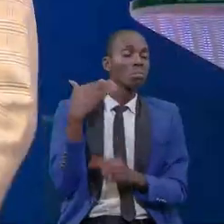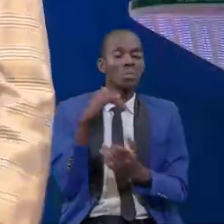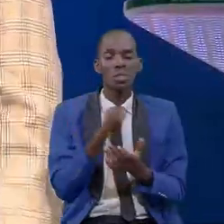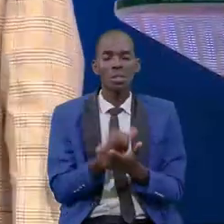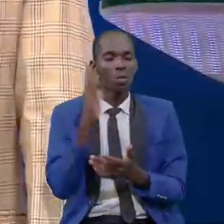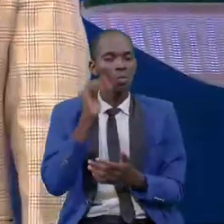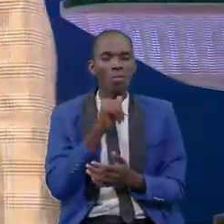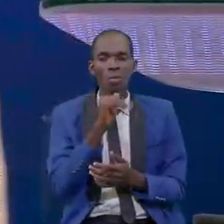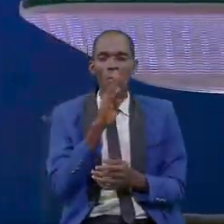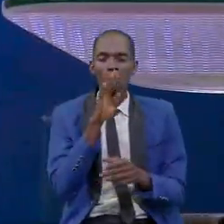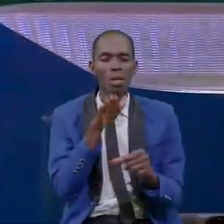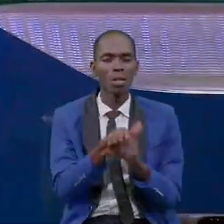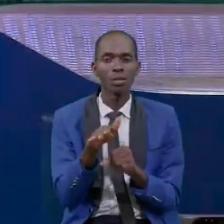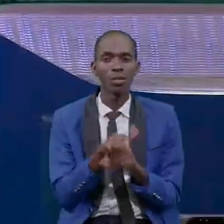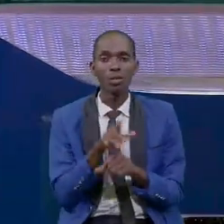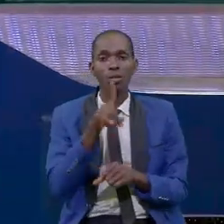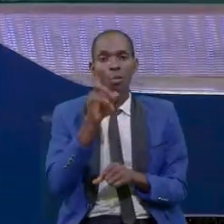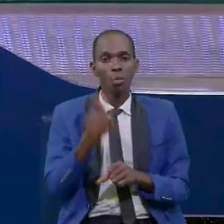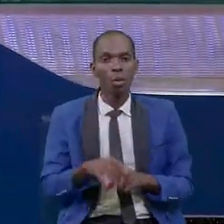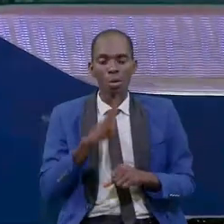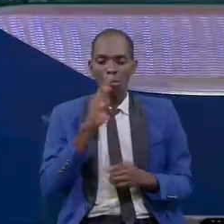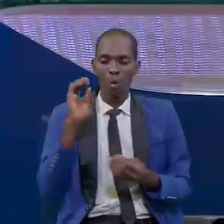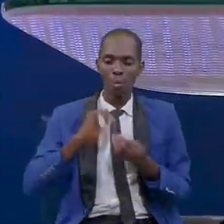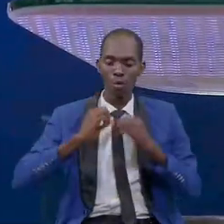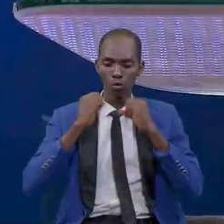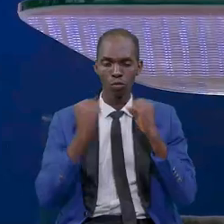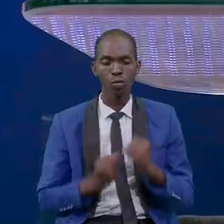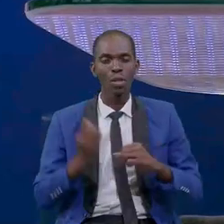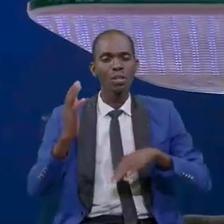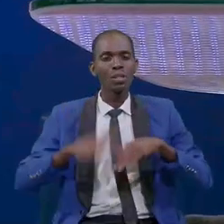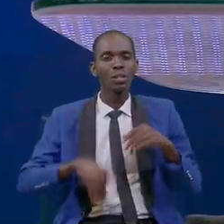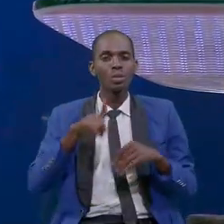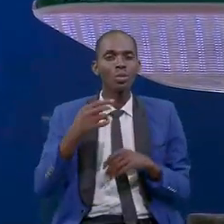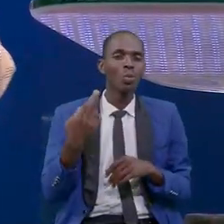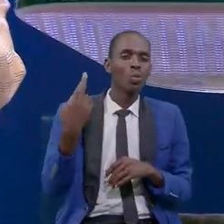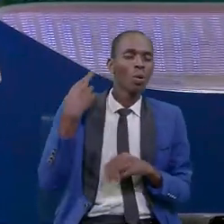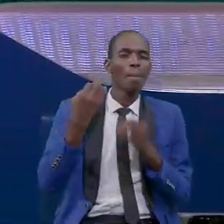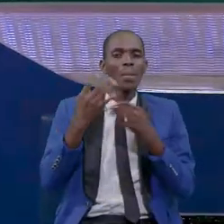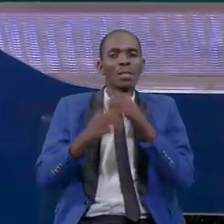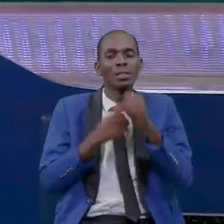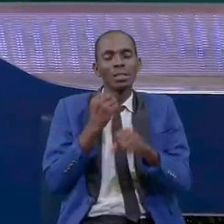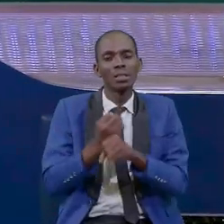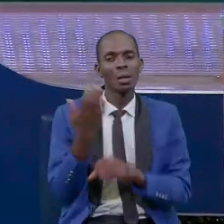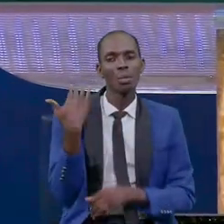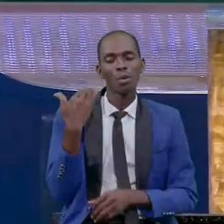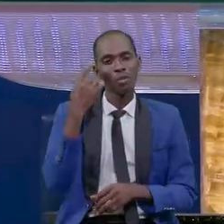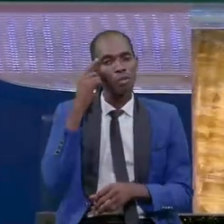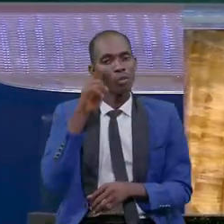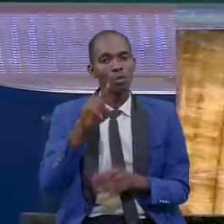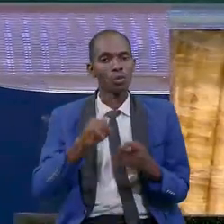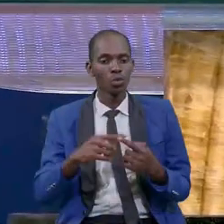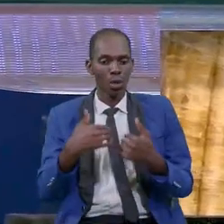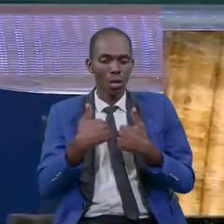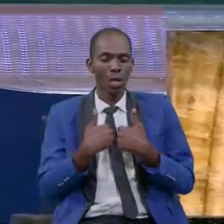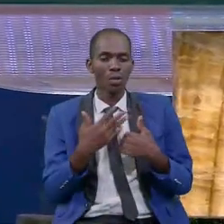passé, cela ne peut pas vous aider. Vous devez être plus fort que vous ne l'étiez.